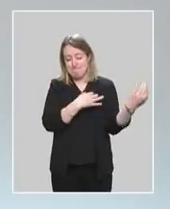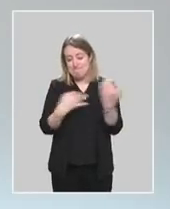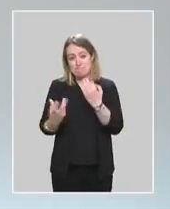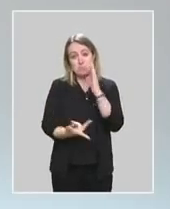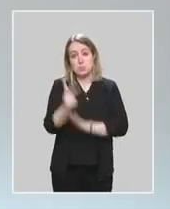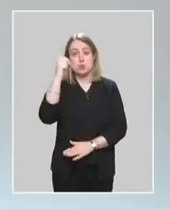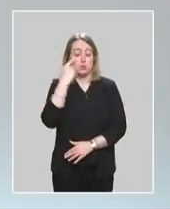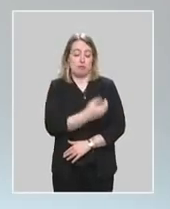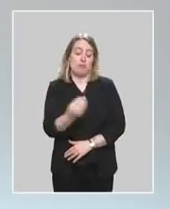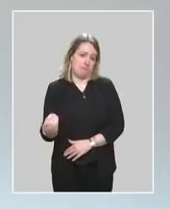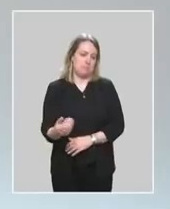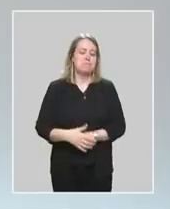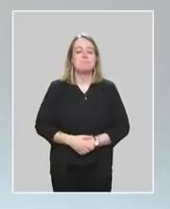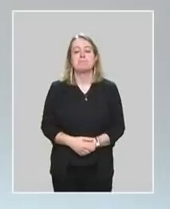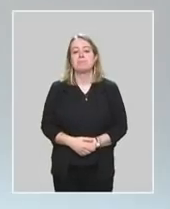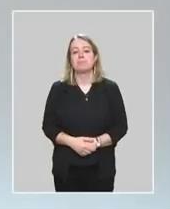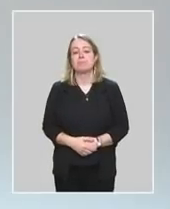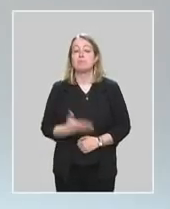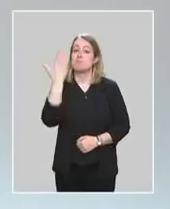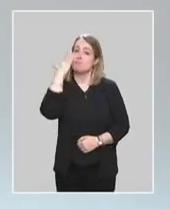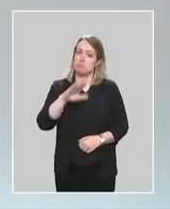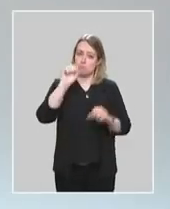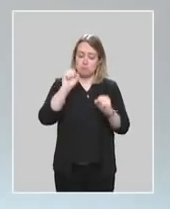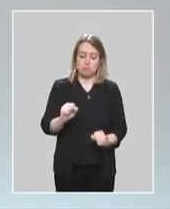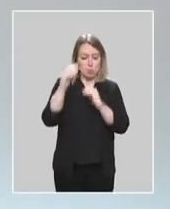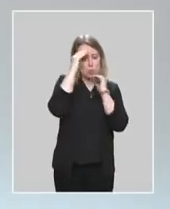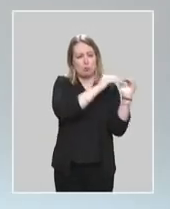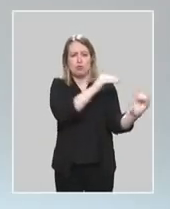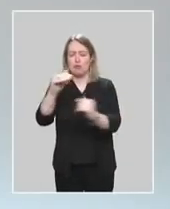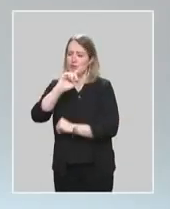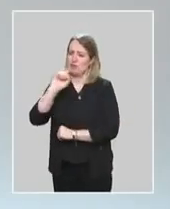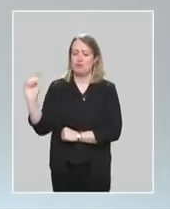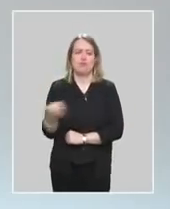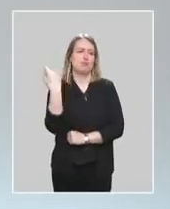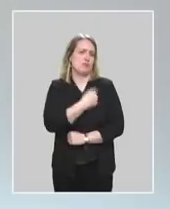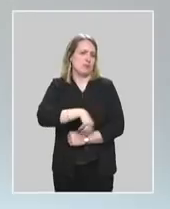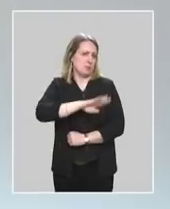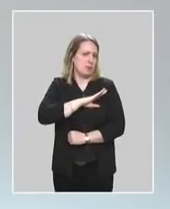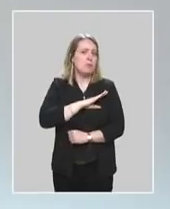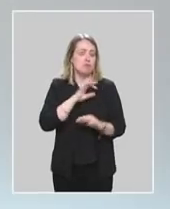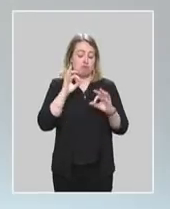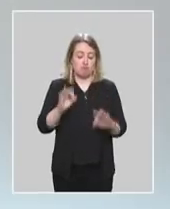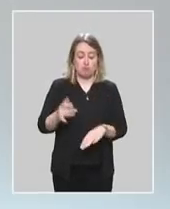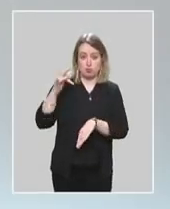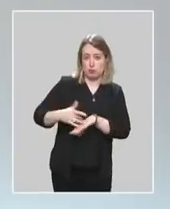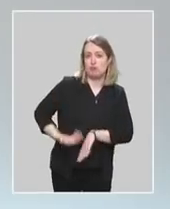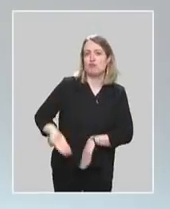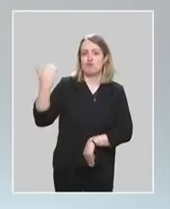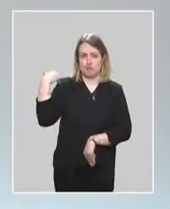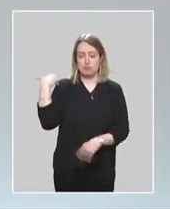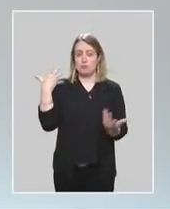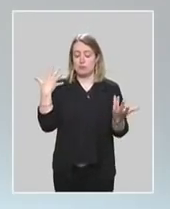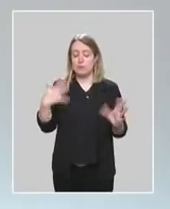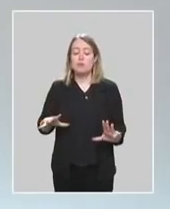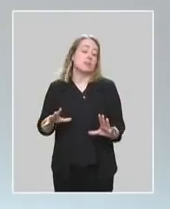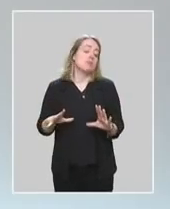pour les enfants dans notre pays. Je sais que nous pouvons compter sur la responsabilité de chacun. Ça a été réalisé dans le passé au